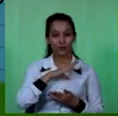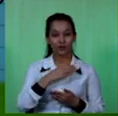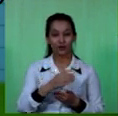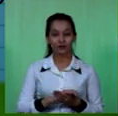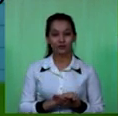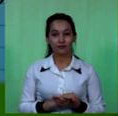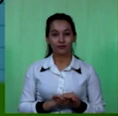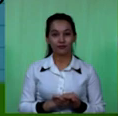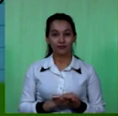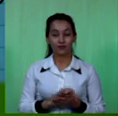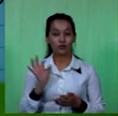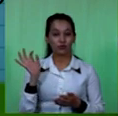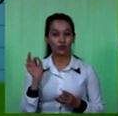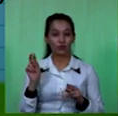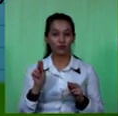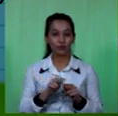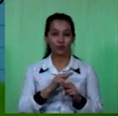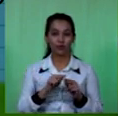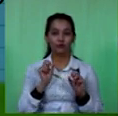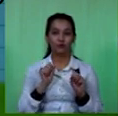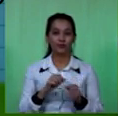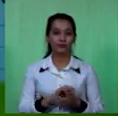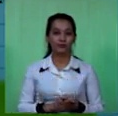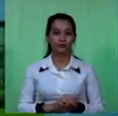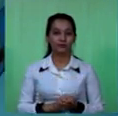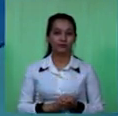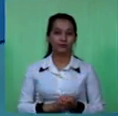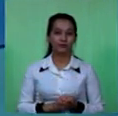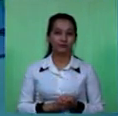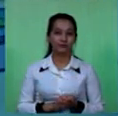bo'lsangiz, darhol tuzatib oling.